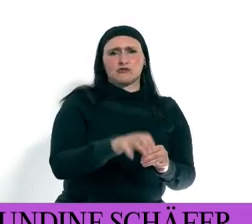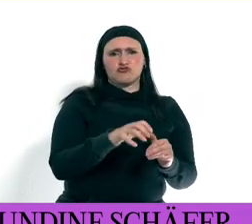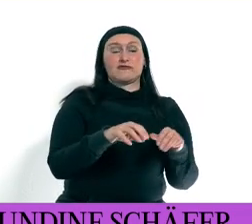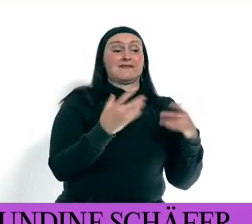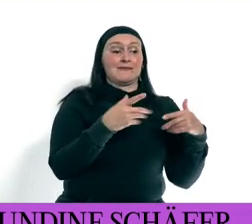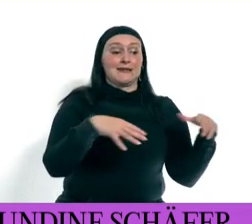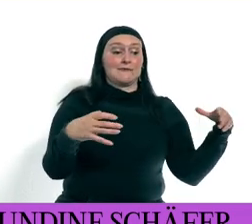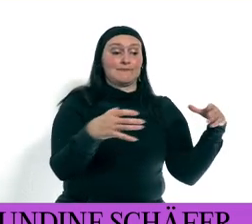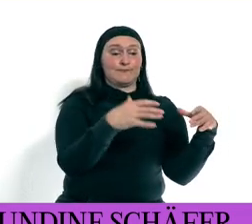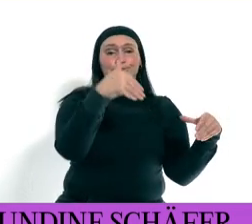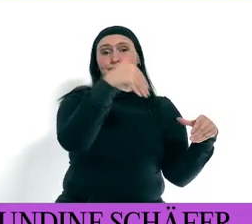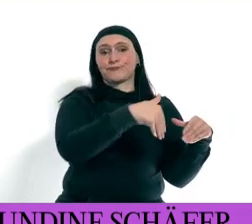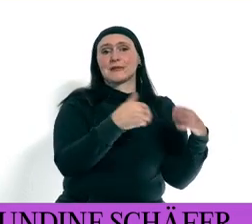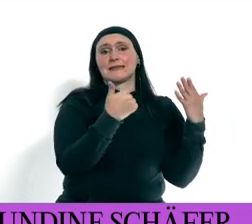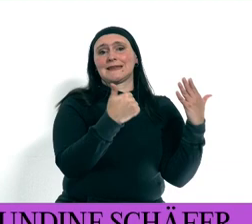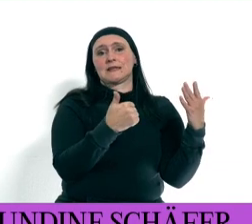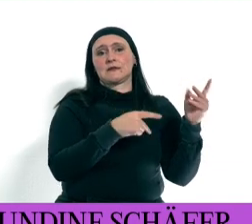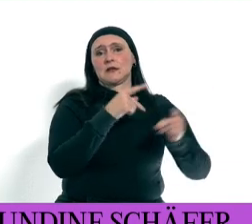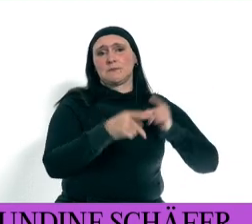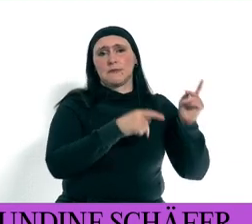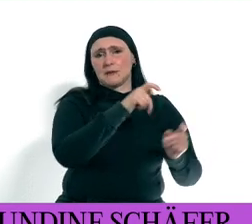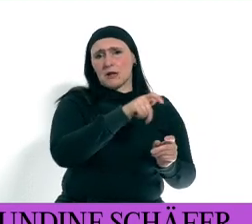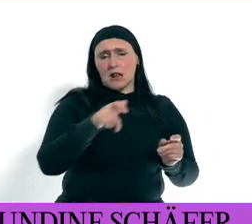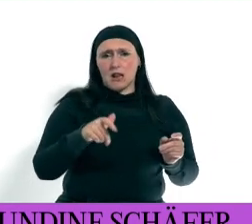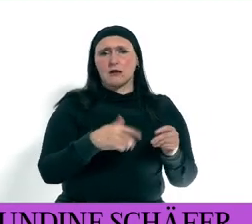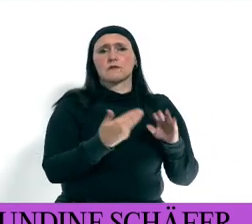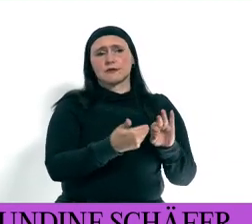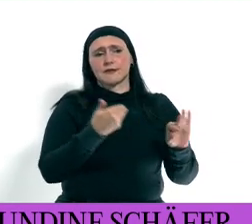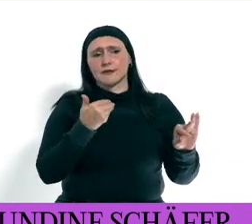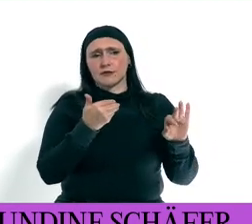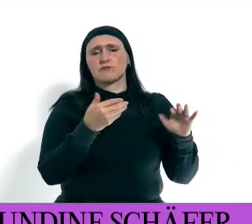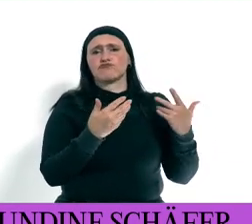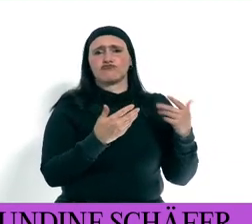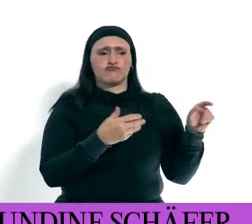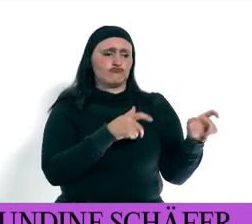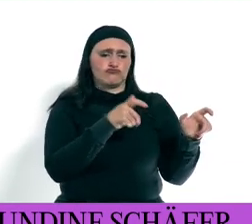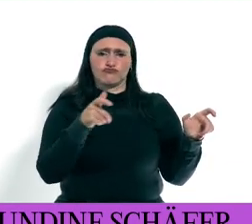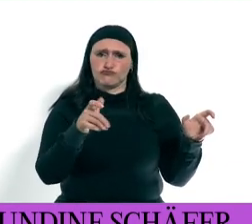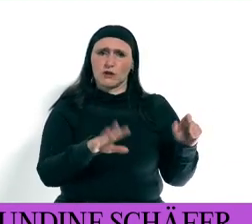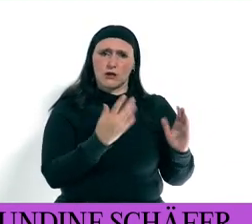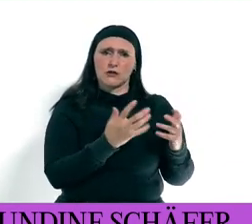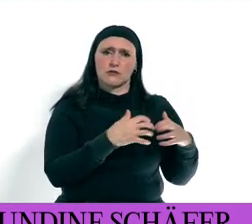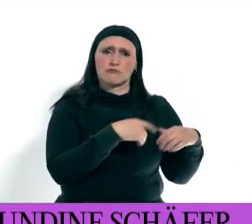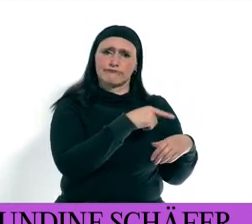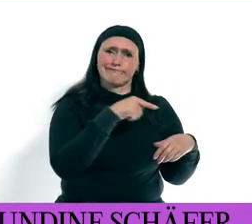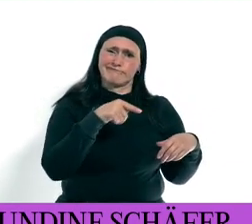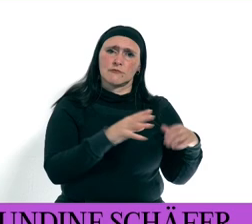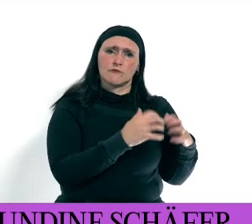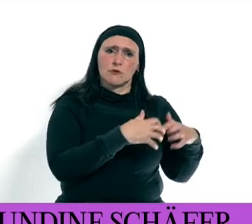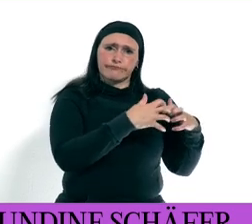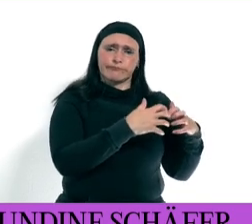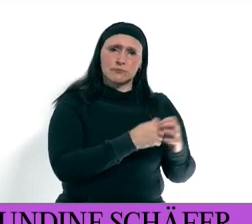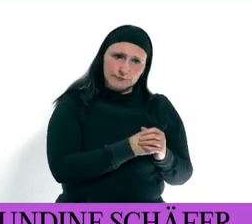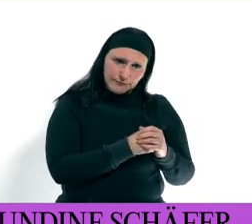wurden dann Teil des Triangle Network. Das ist ein internationales Netzwerk von KünstlerInnen und Organisationen.